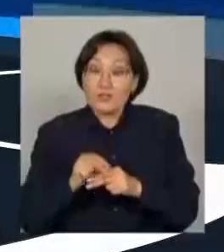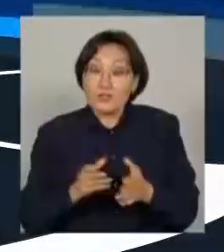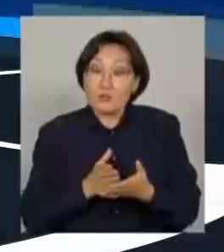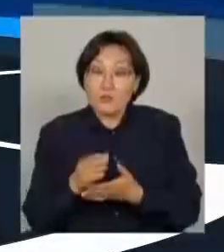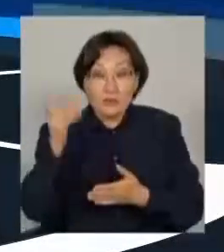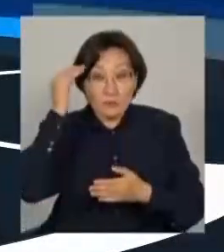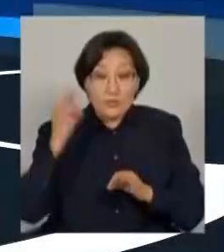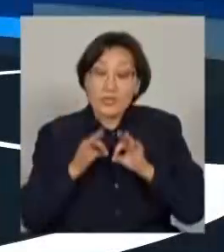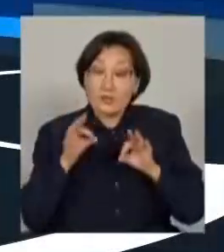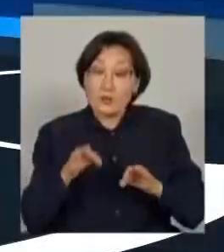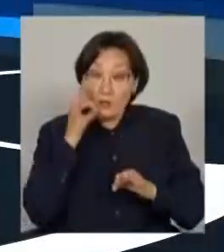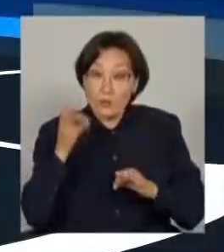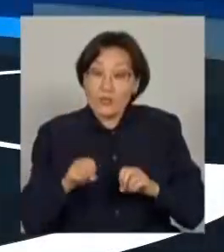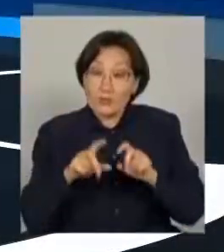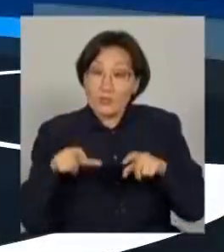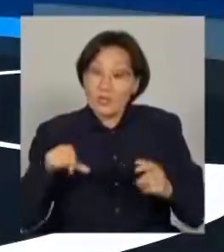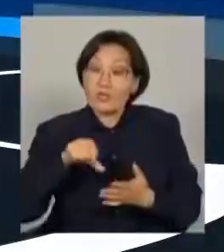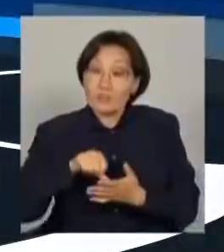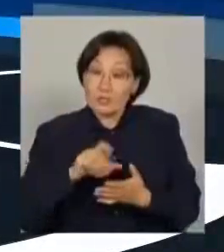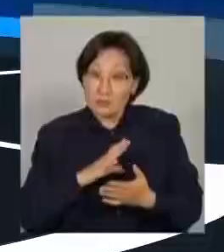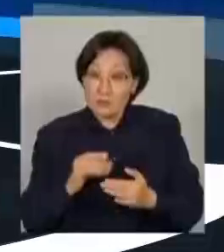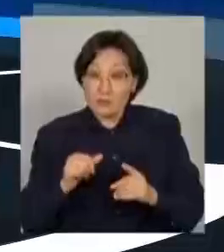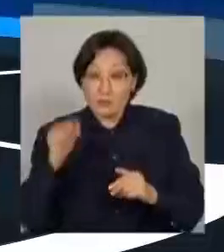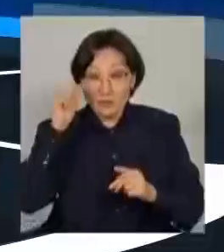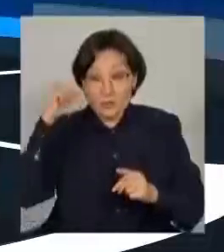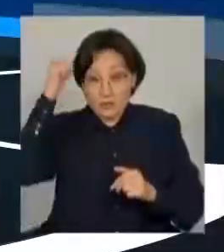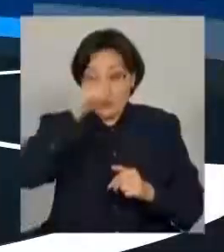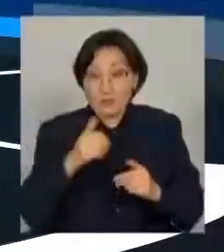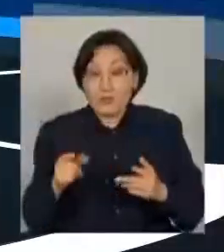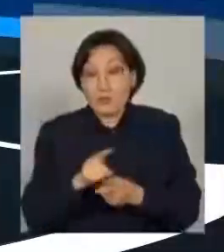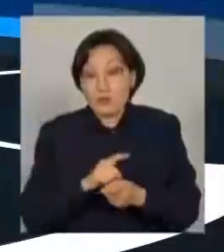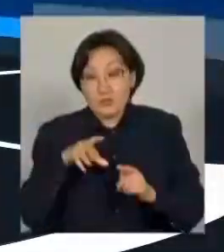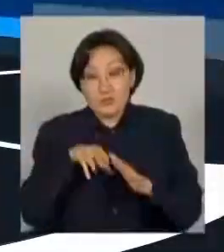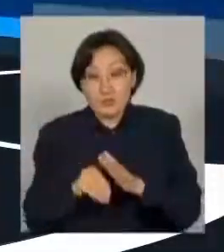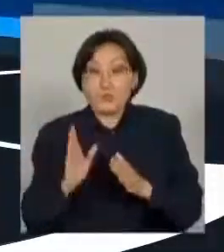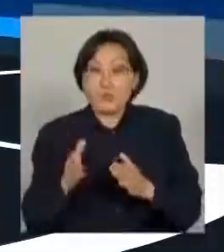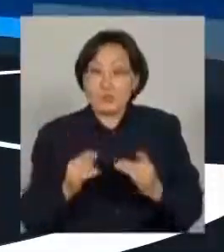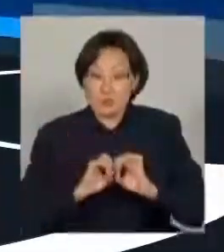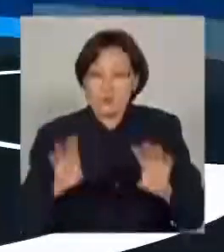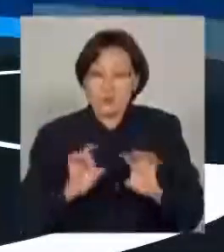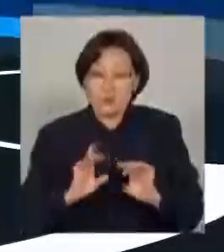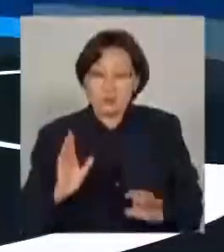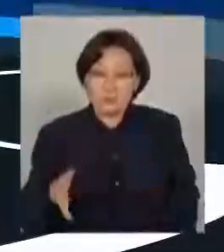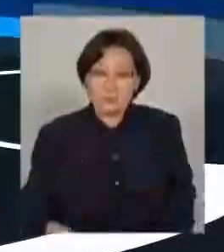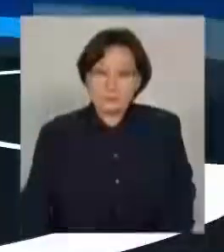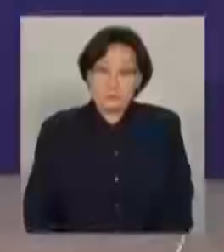айта алатын білікті сарапшылар қатысты. Биылғы оқу жылында қандай өзгерістер болады? Әріптесім Оразай Нұртай